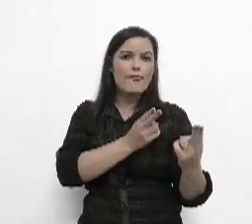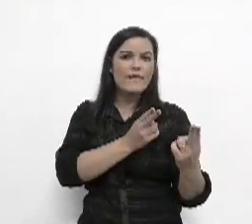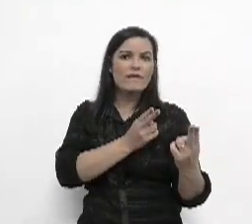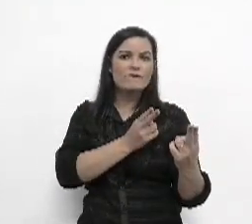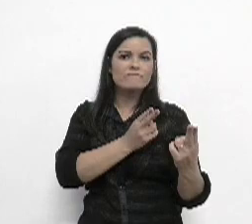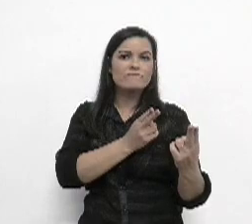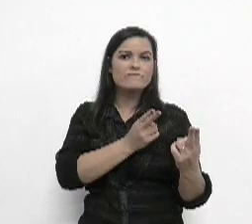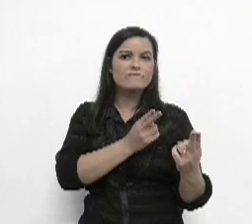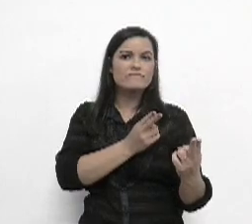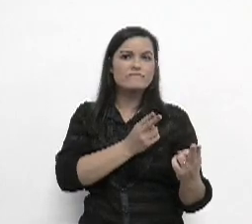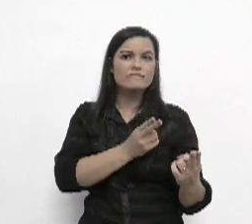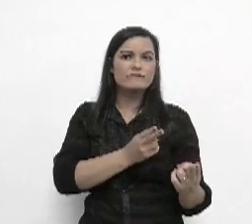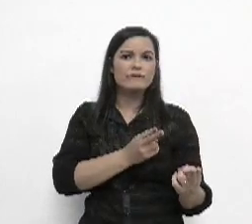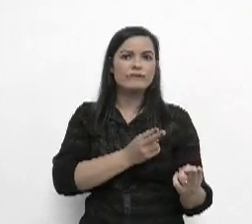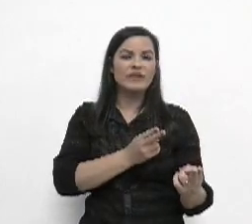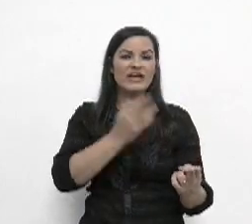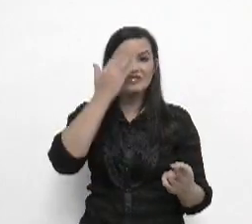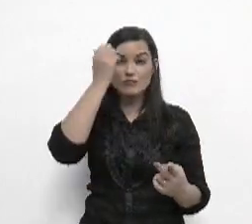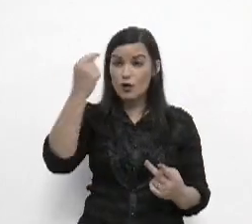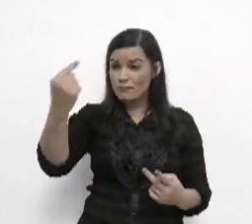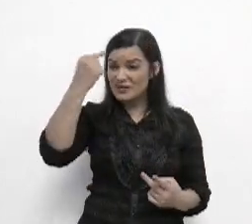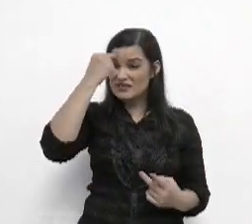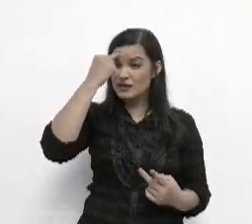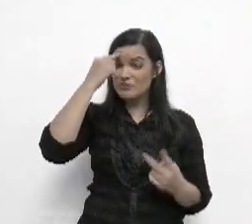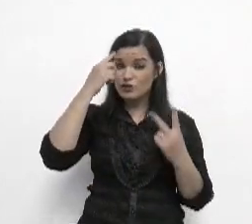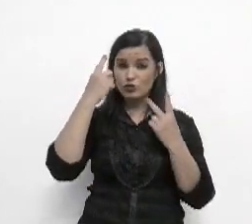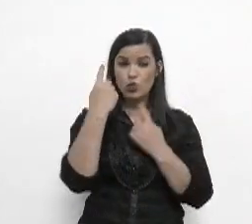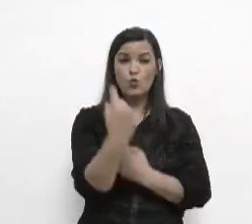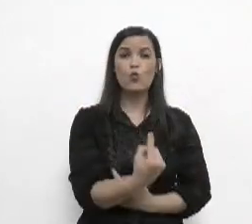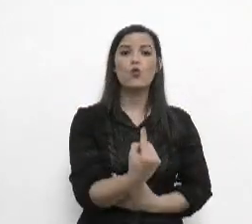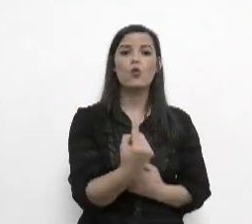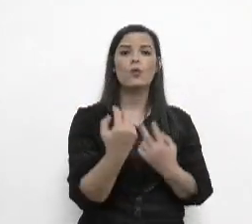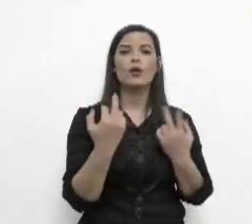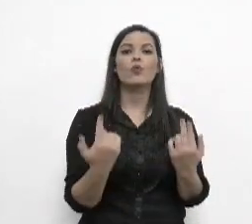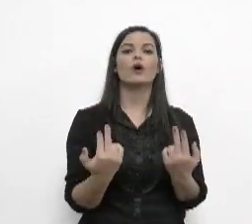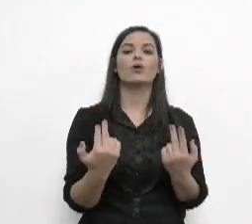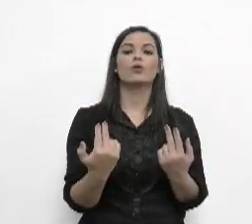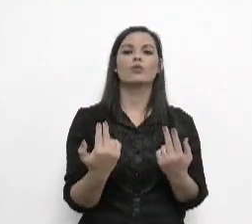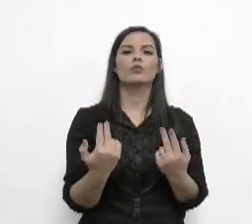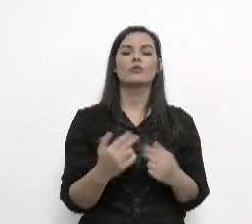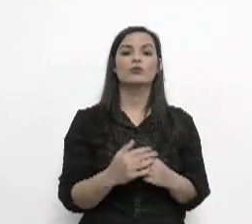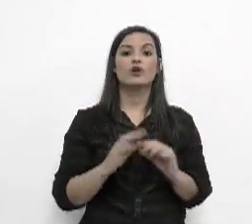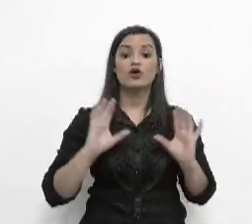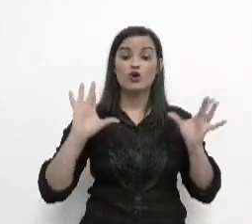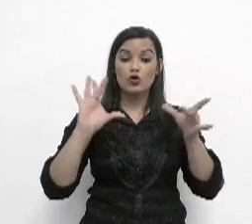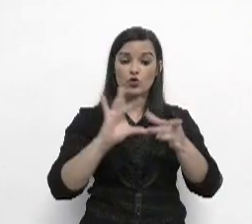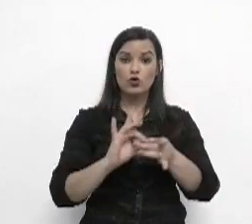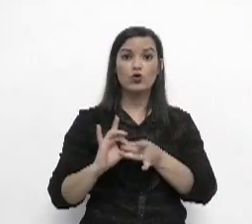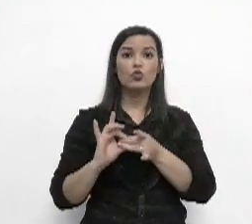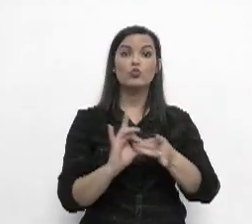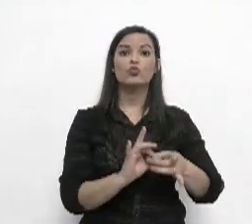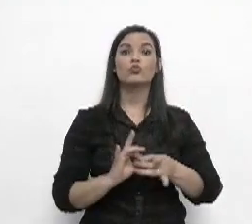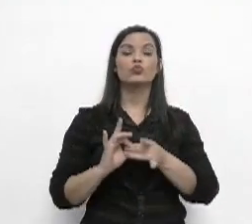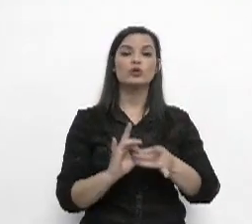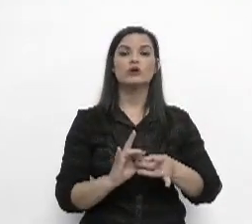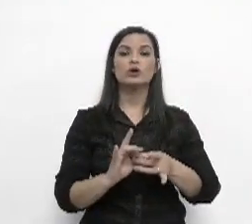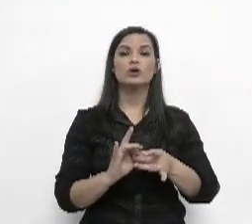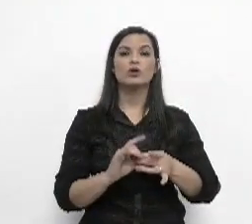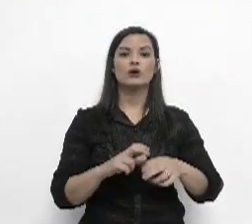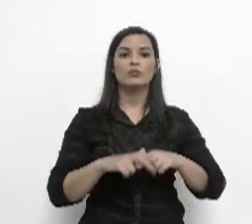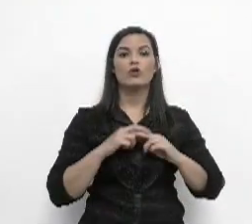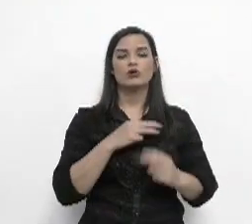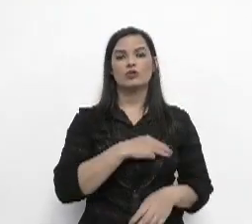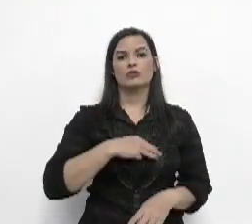em pensamentos. 하나가 되라는 말은 여러분의 사역이 하나가 되라는 말입니다. É se unir juntos para um ministério.